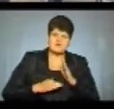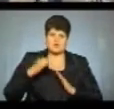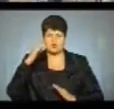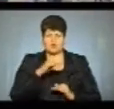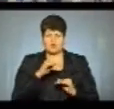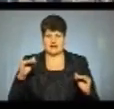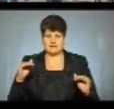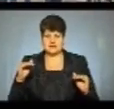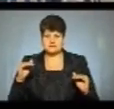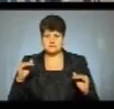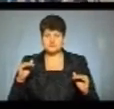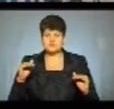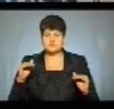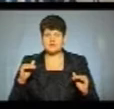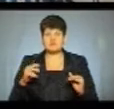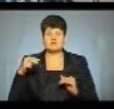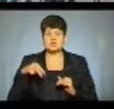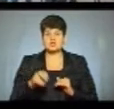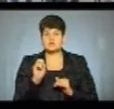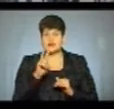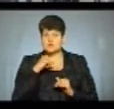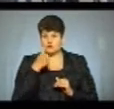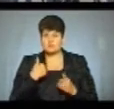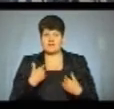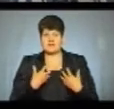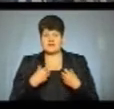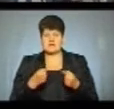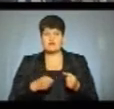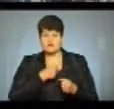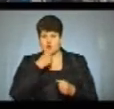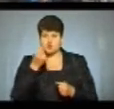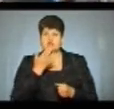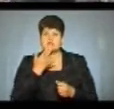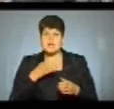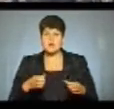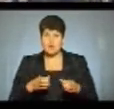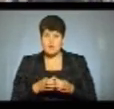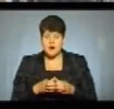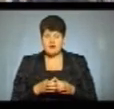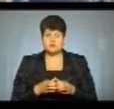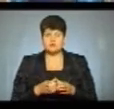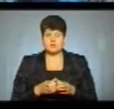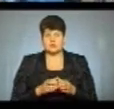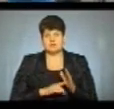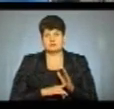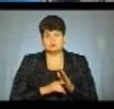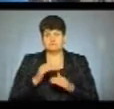рівні. І в 2012 році мене взяли в дорослу національну команду, і там вже результати